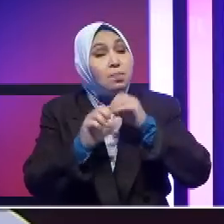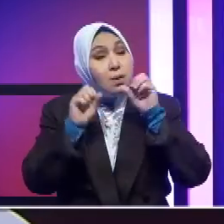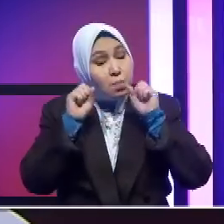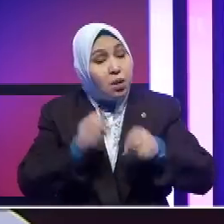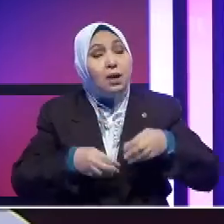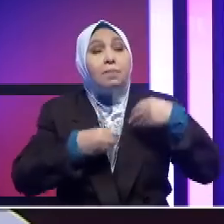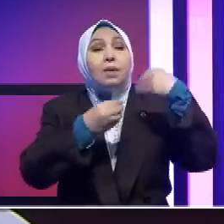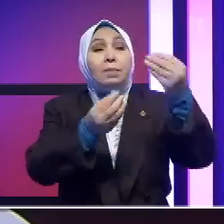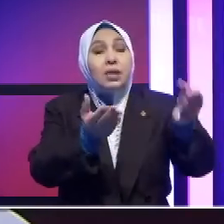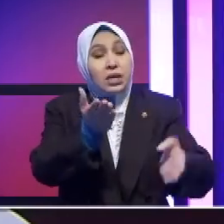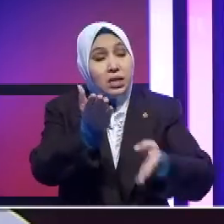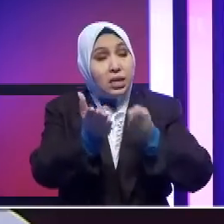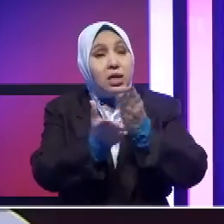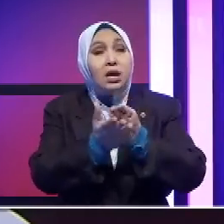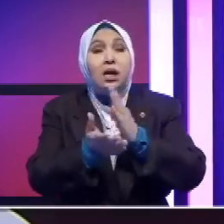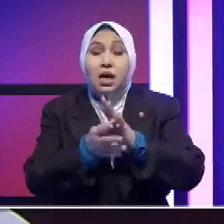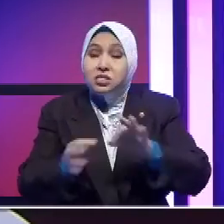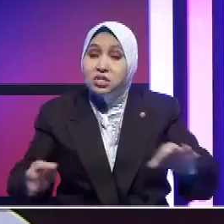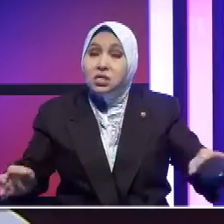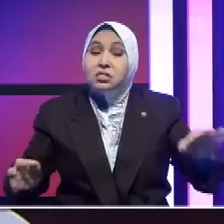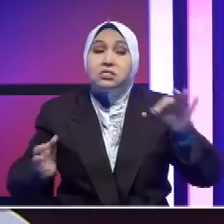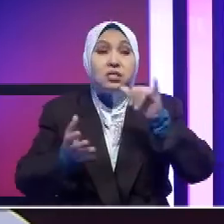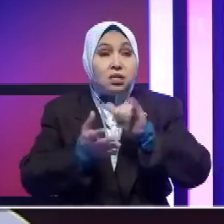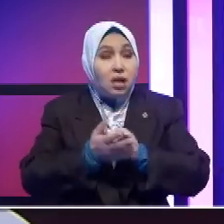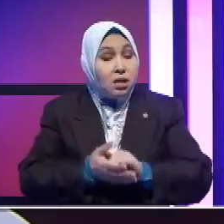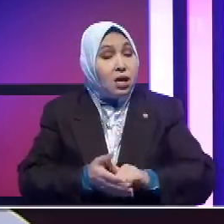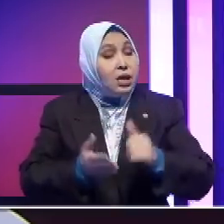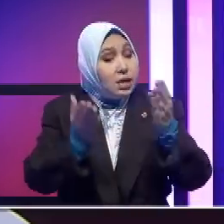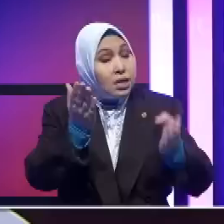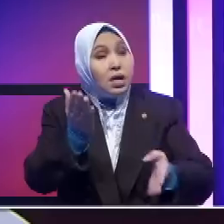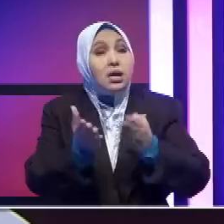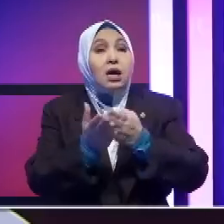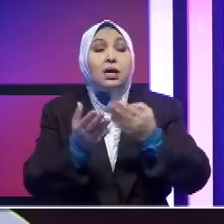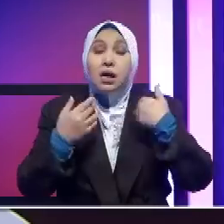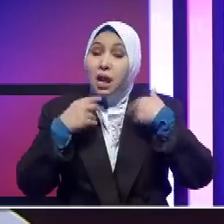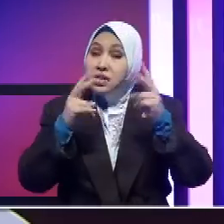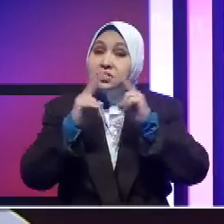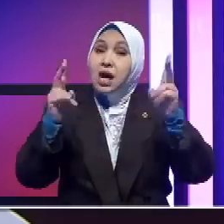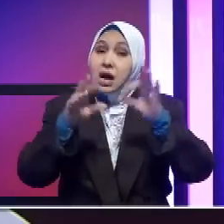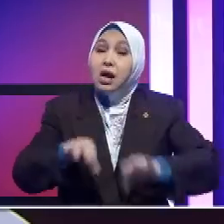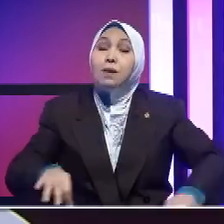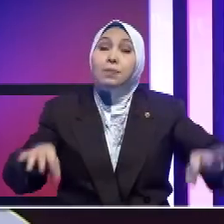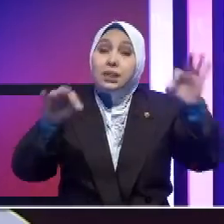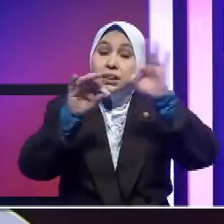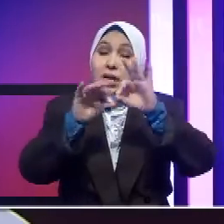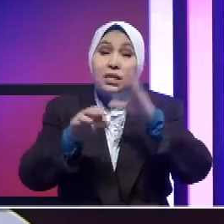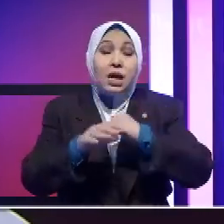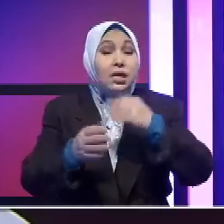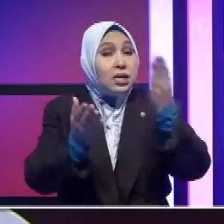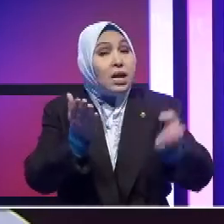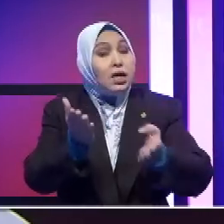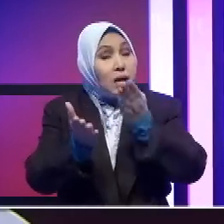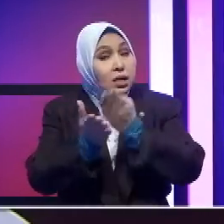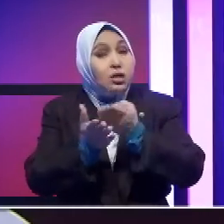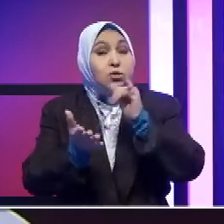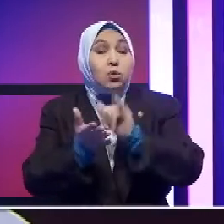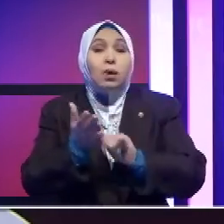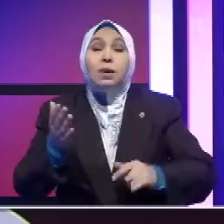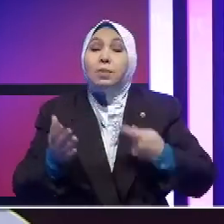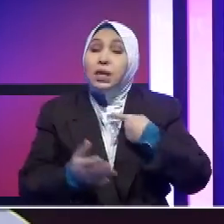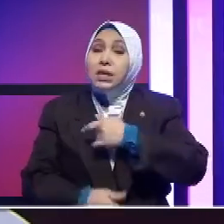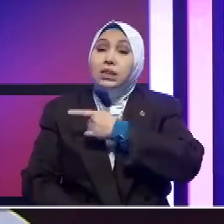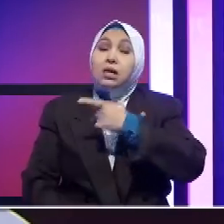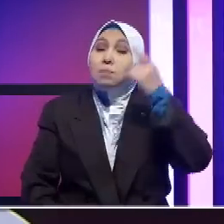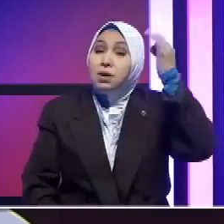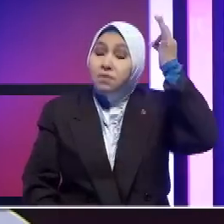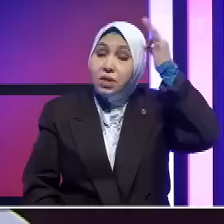memberi hidayah. Nah, ceritanya bahawa hidayah adalah amat penting, dan hidayah itu apabila kita berfikir